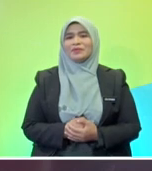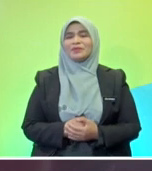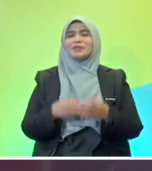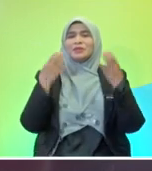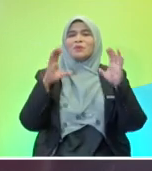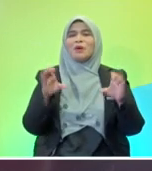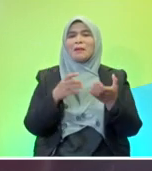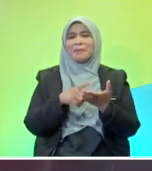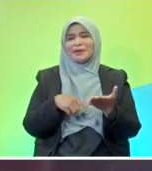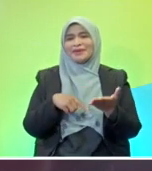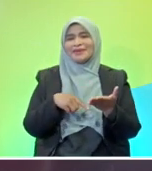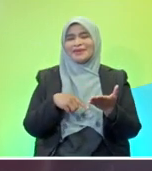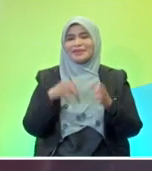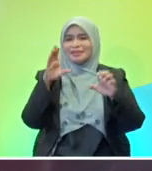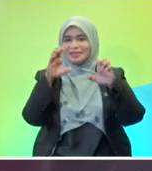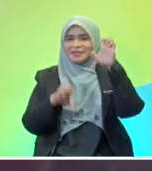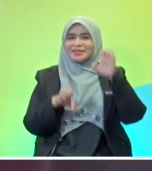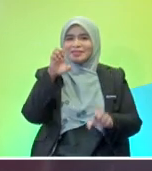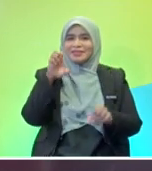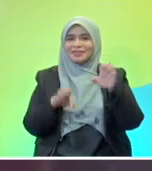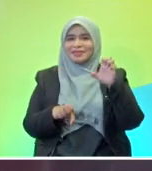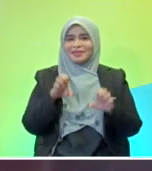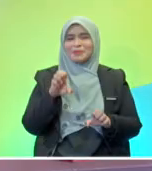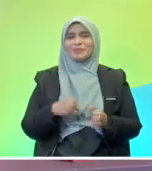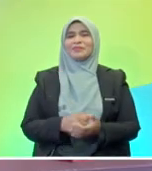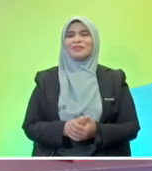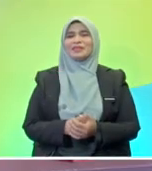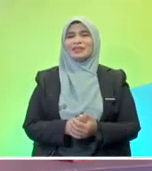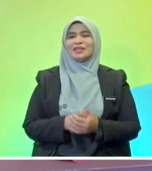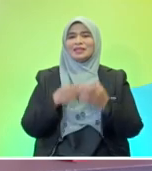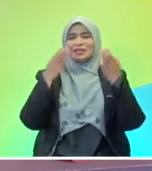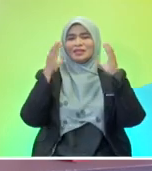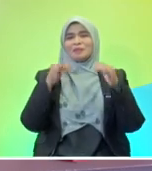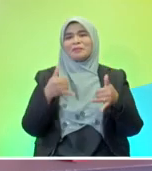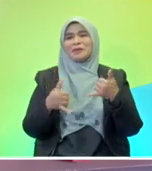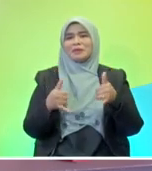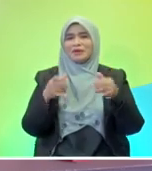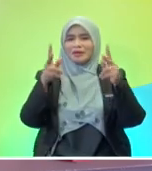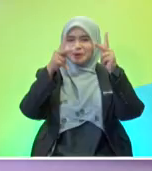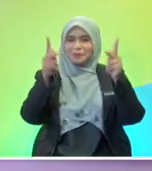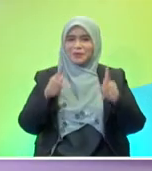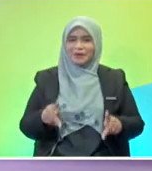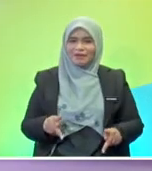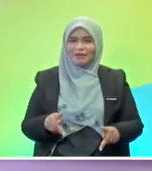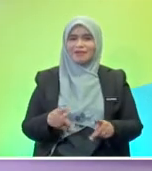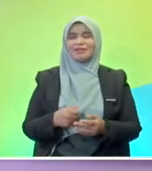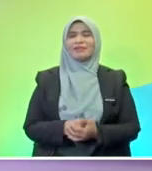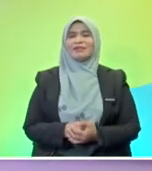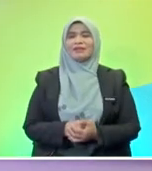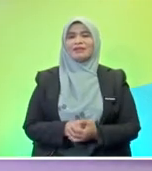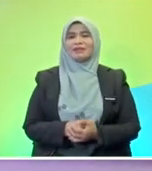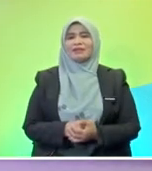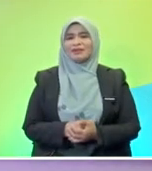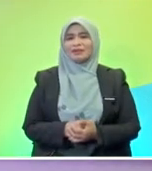Cikgu buat apa tu? Cikgu bersenam-senam dengan kawan-kawan cikgu ke tu? Cikgu sedang bermain boneka ni. Oh,